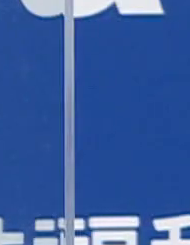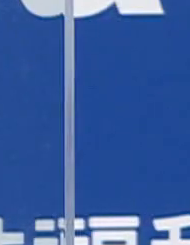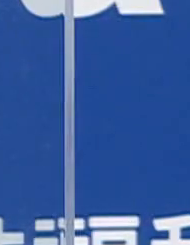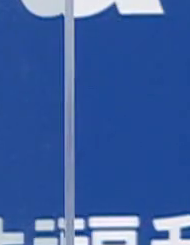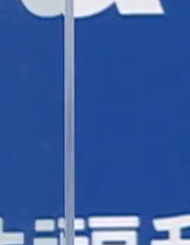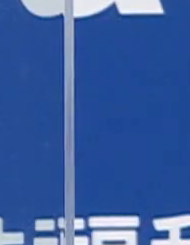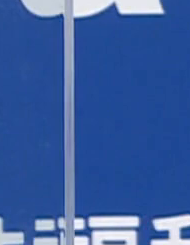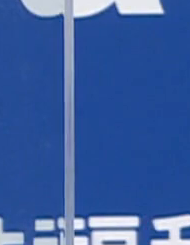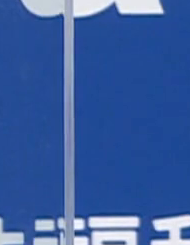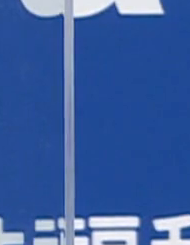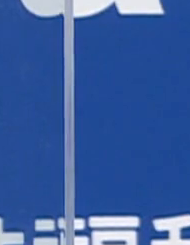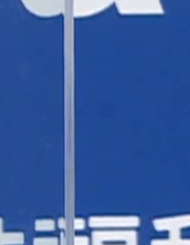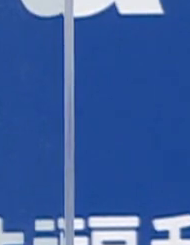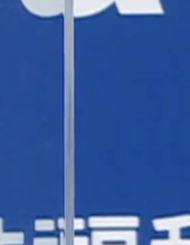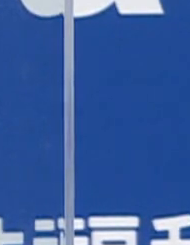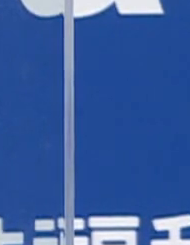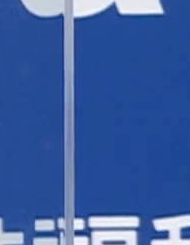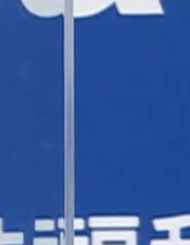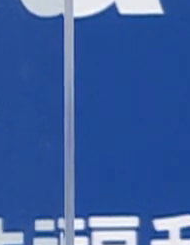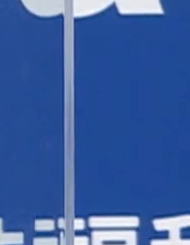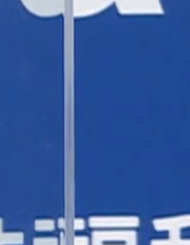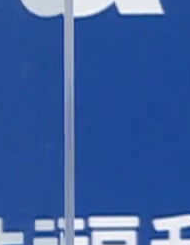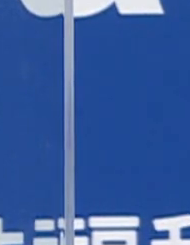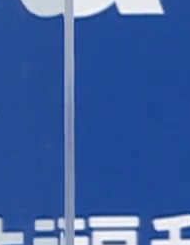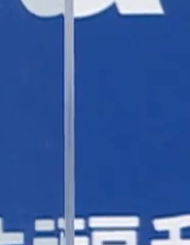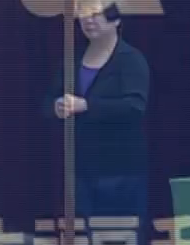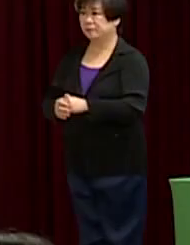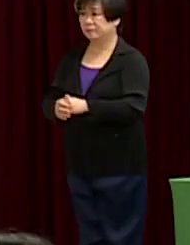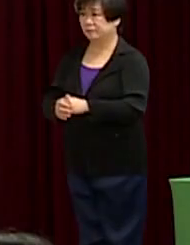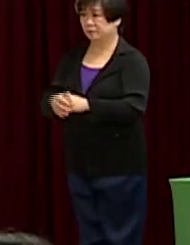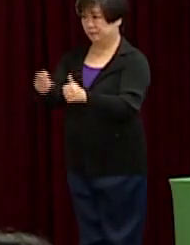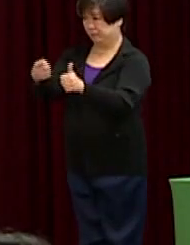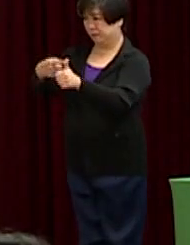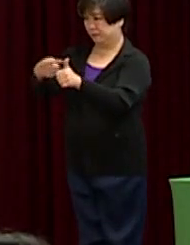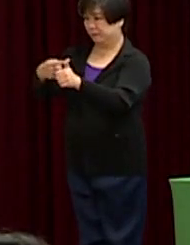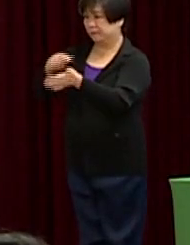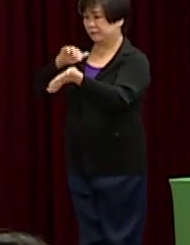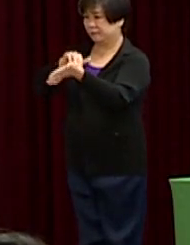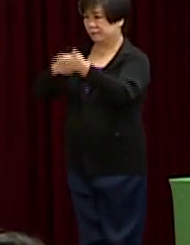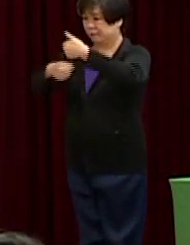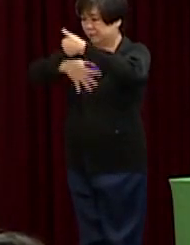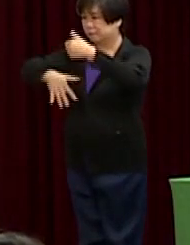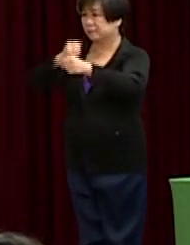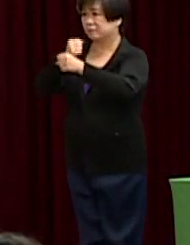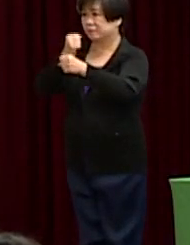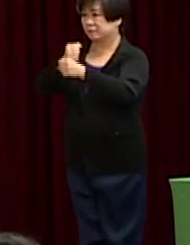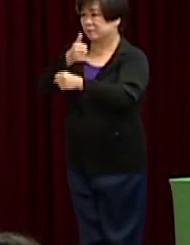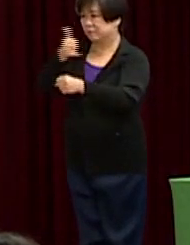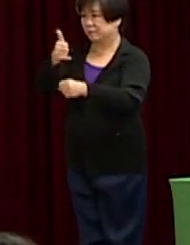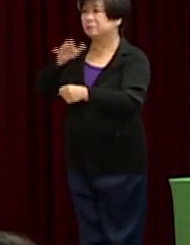但指挥中心乐观以对。新唐人亚太电视林玉堂、黄燕玲，台湾台北报道。